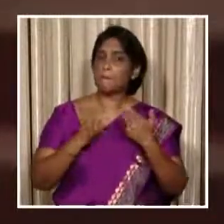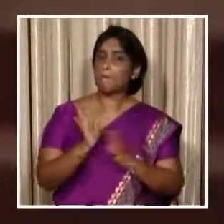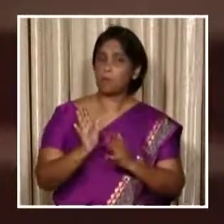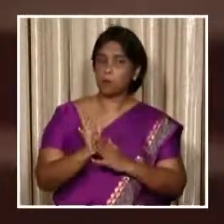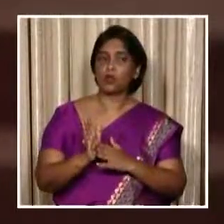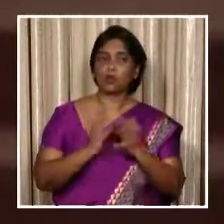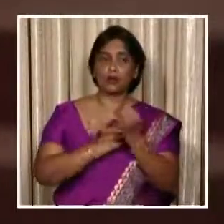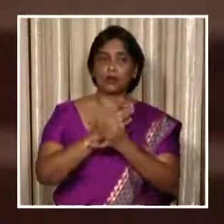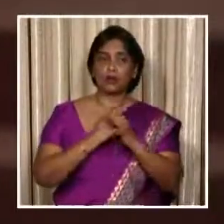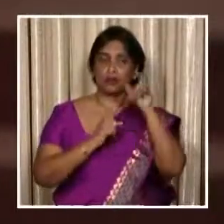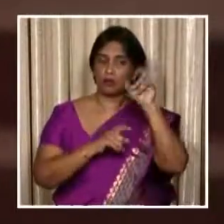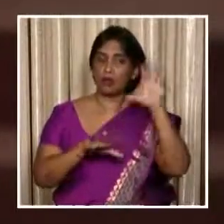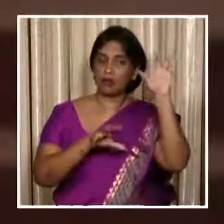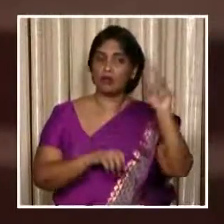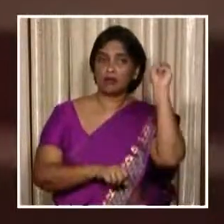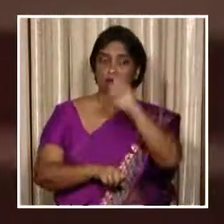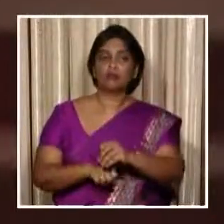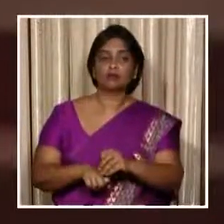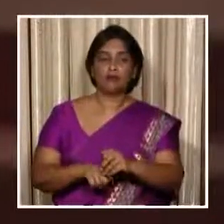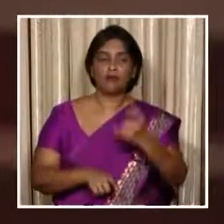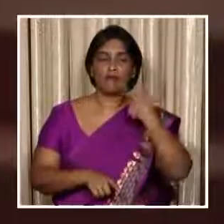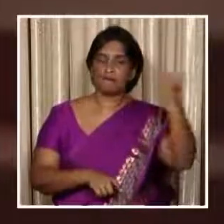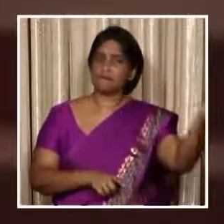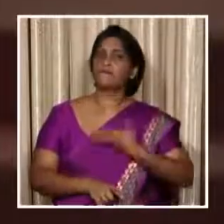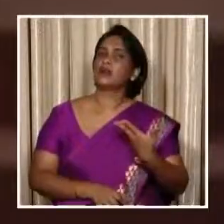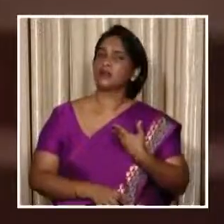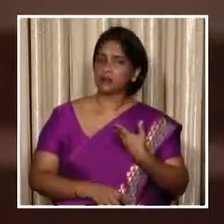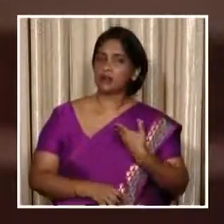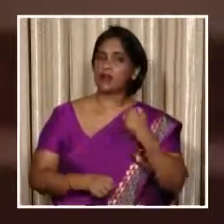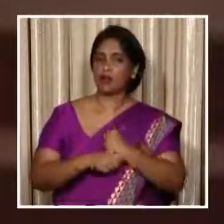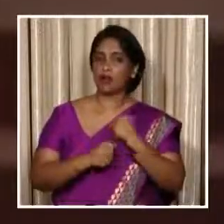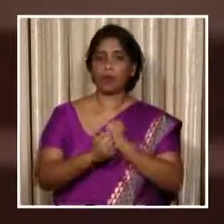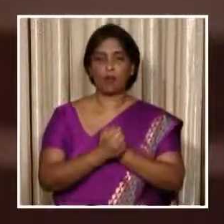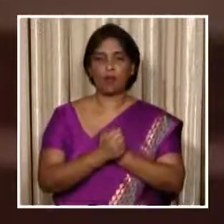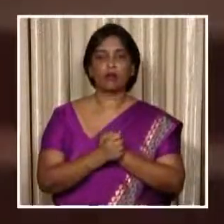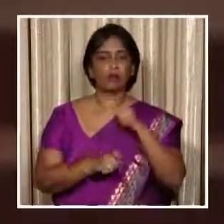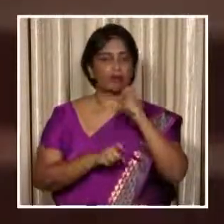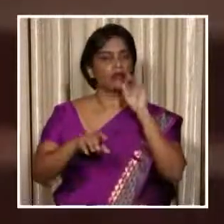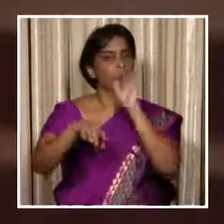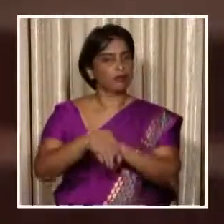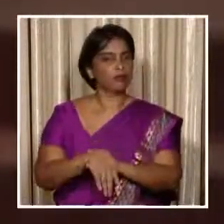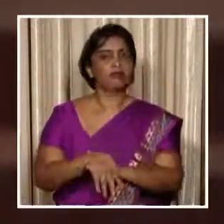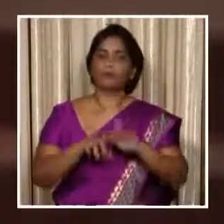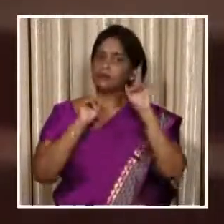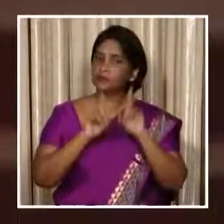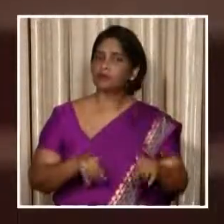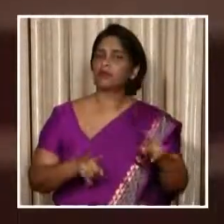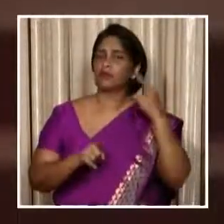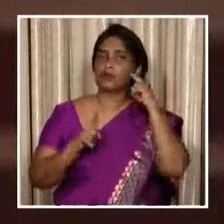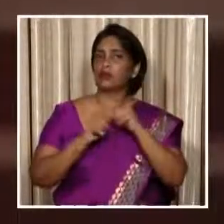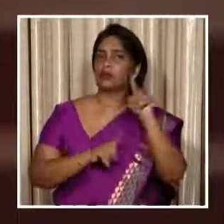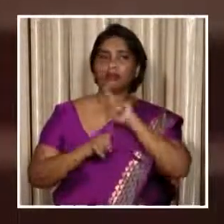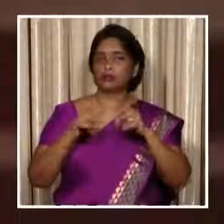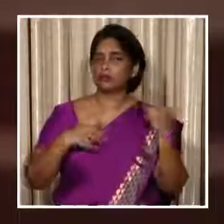பாதாள குழுவினரே. நாங்கள் பாதாள குழுக்களை அடக்க பாதுகாப்பு தரப்பினருக்கு உதவ வேண்டும், பாதாள குழுக்களை